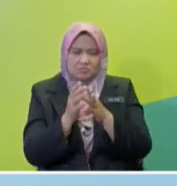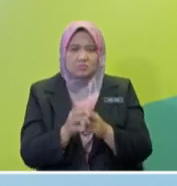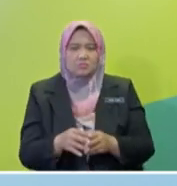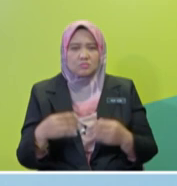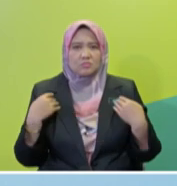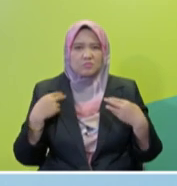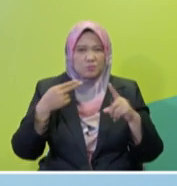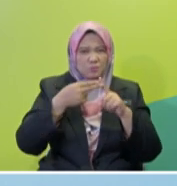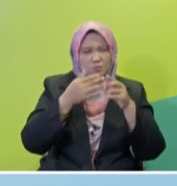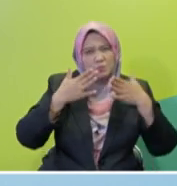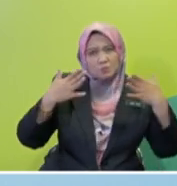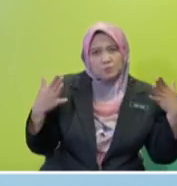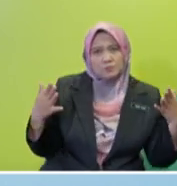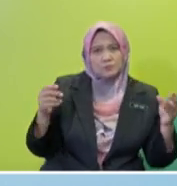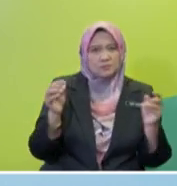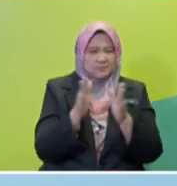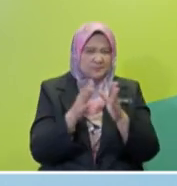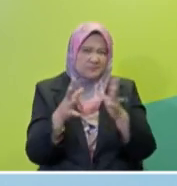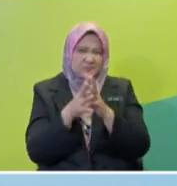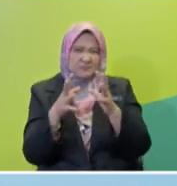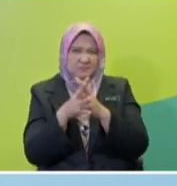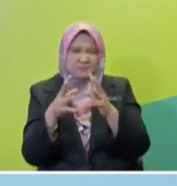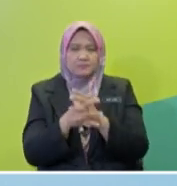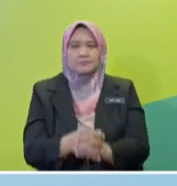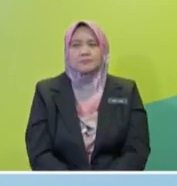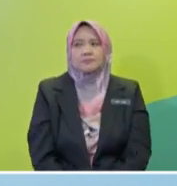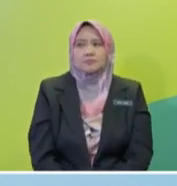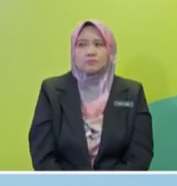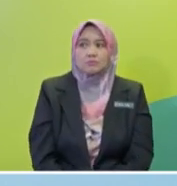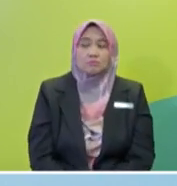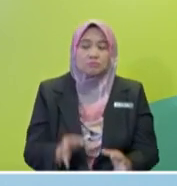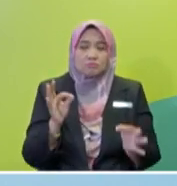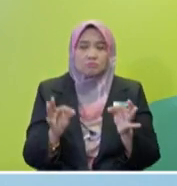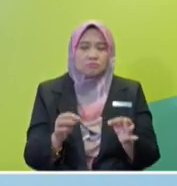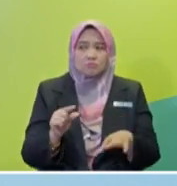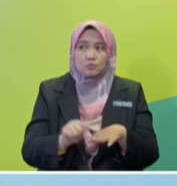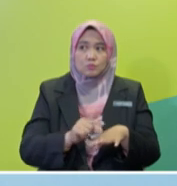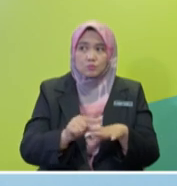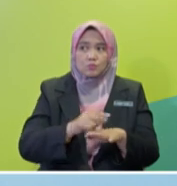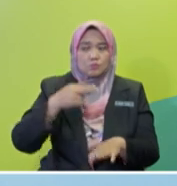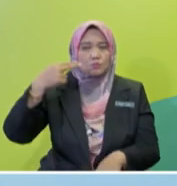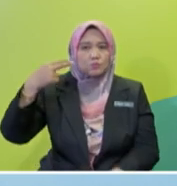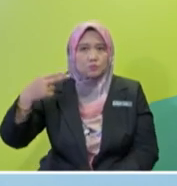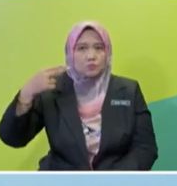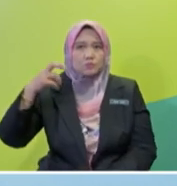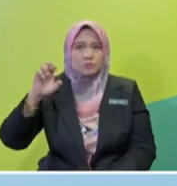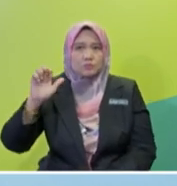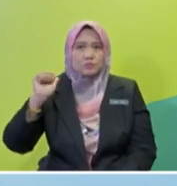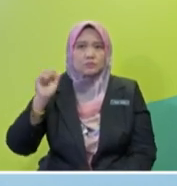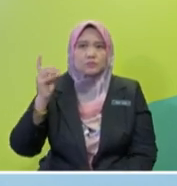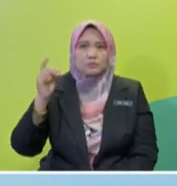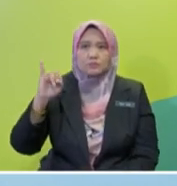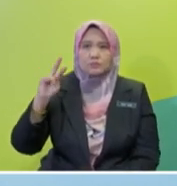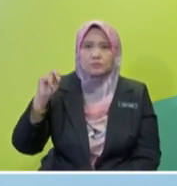mana kita gunakan heading Apakah heading yang sesuai Oke siap bu yang